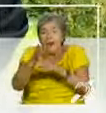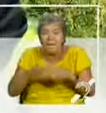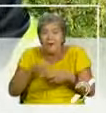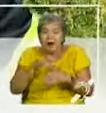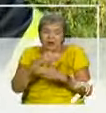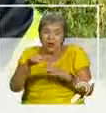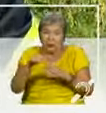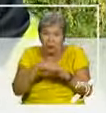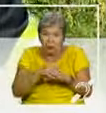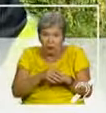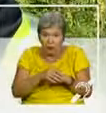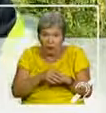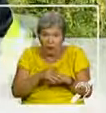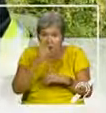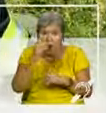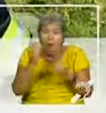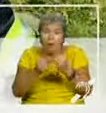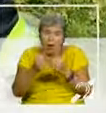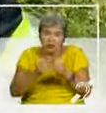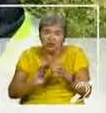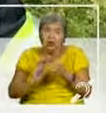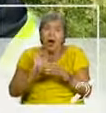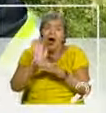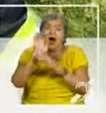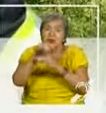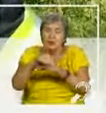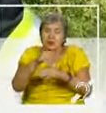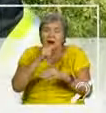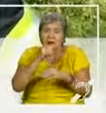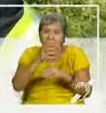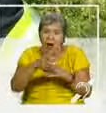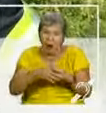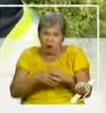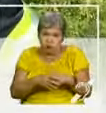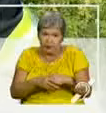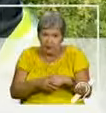fost aplonjat în golful Ilovița.